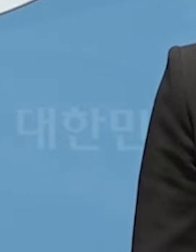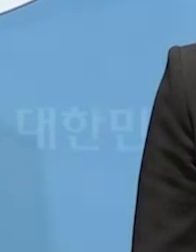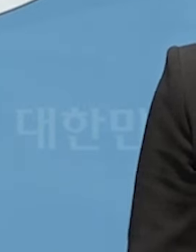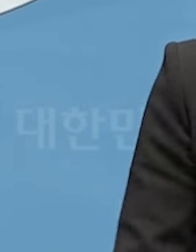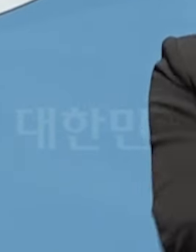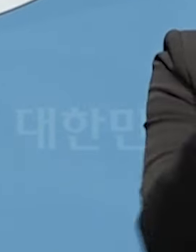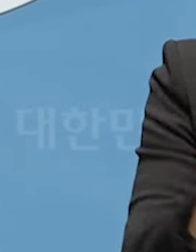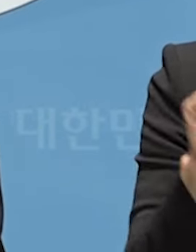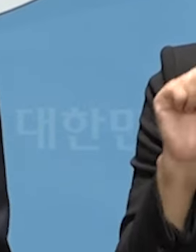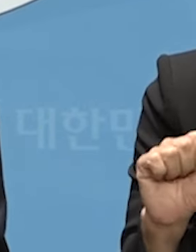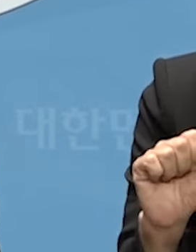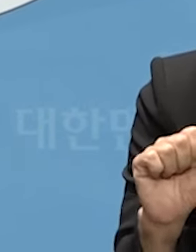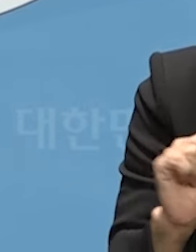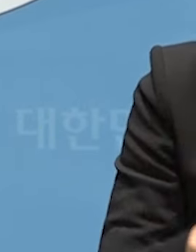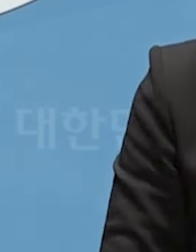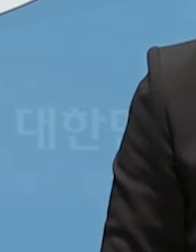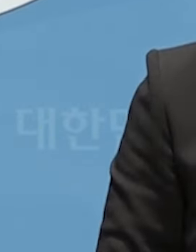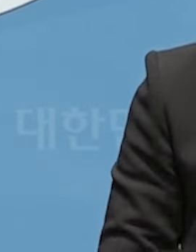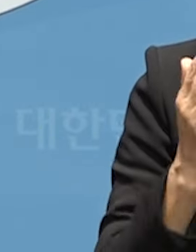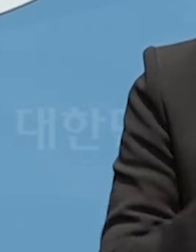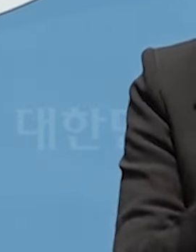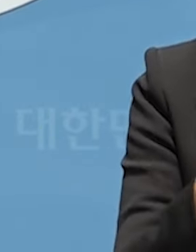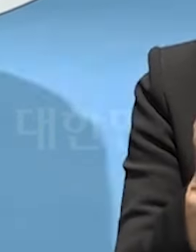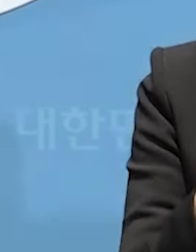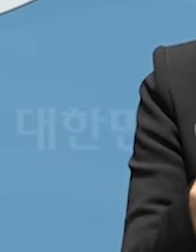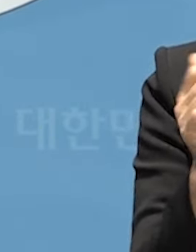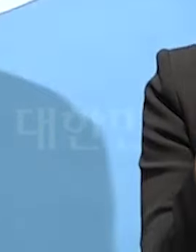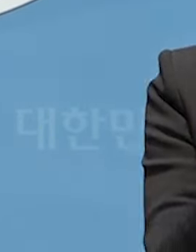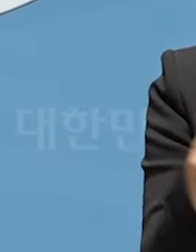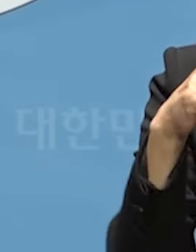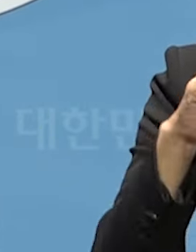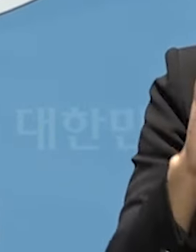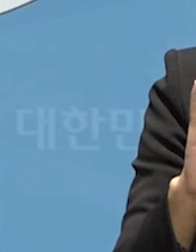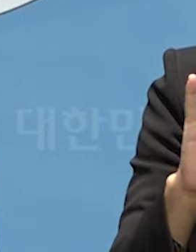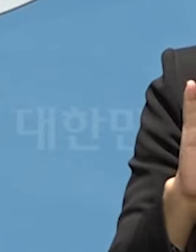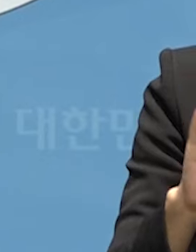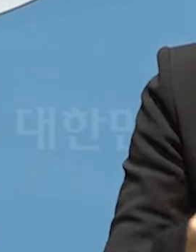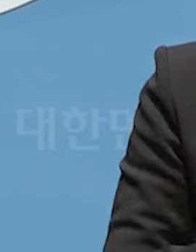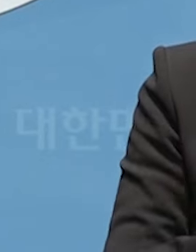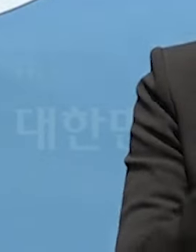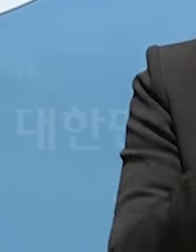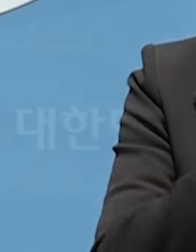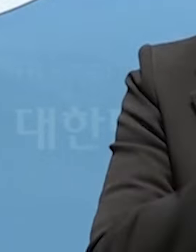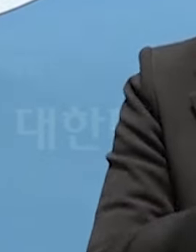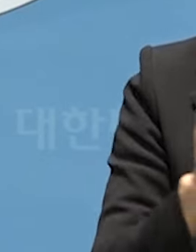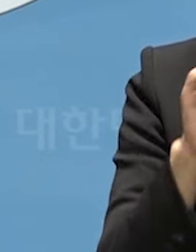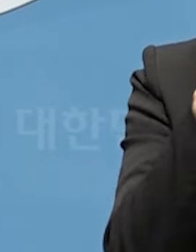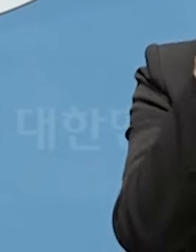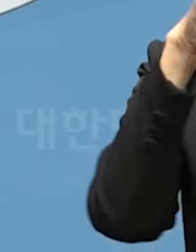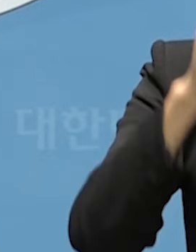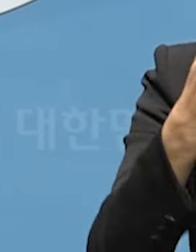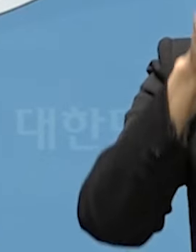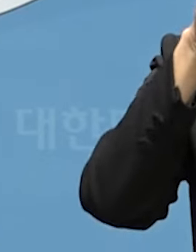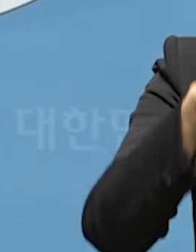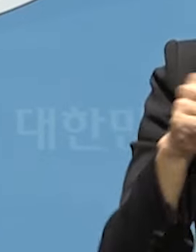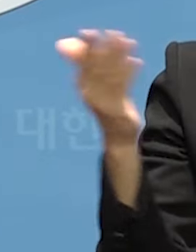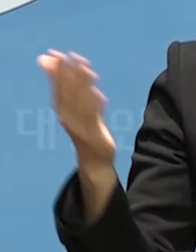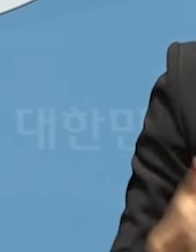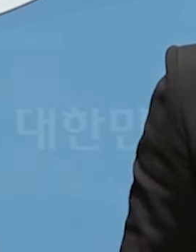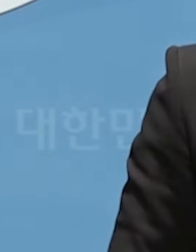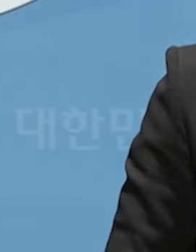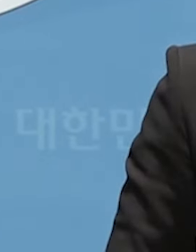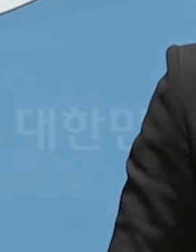국민 여러분 안녕하십니까 경기도 화성시을 동탄 2신도시 국회의원 이준석 있니다 저는 민간